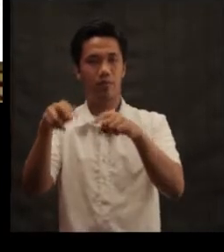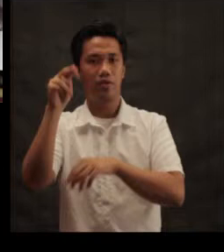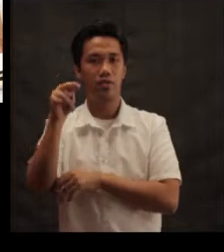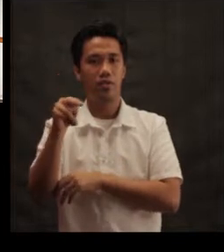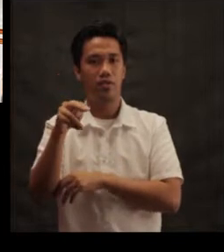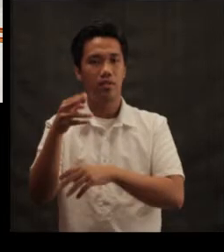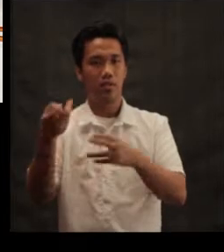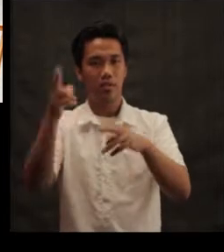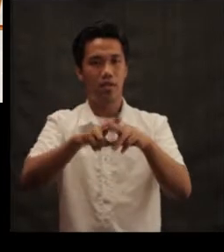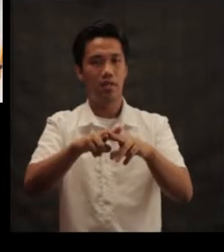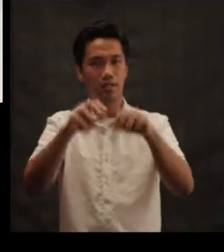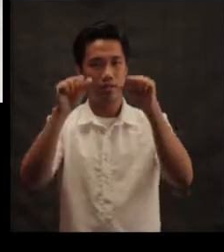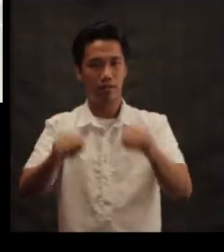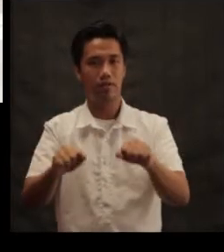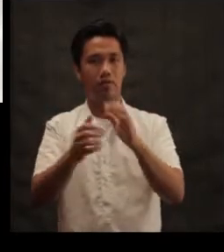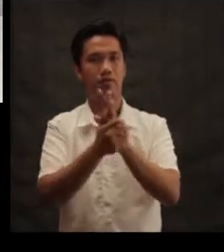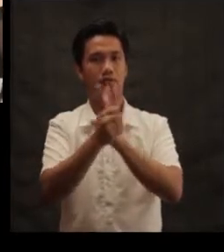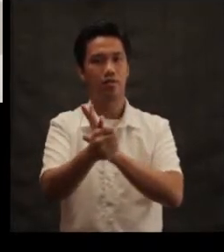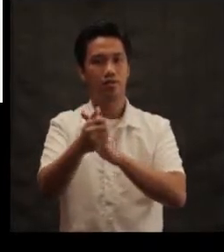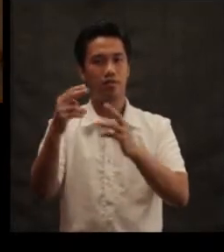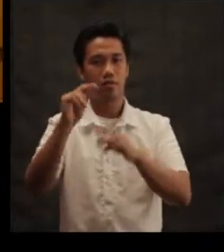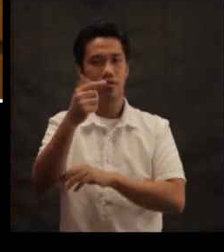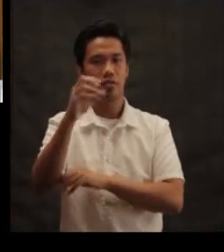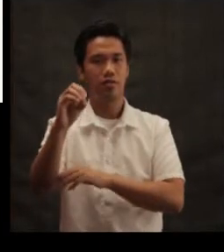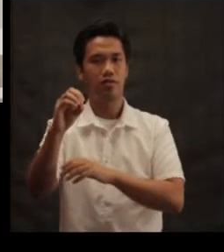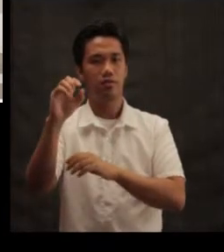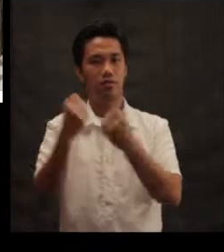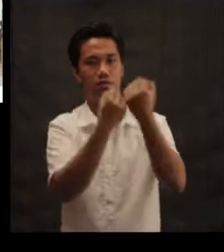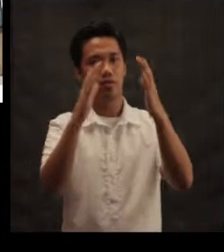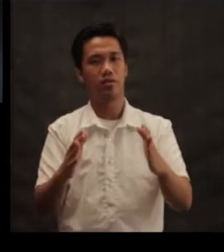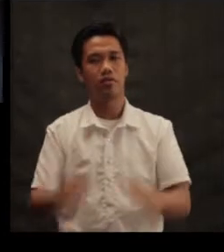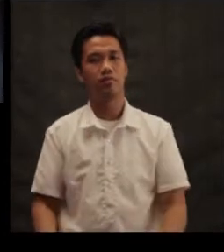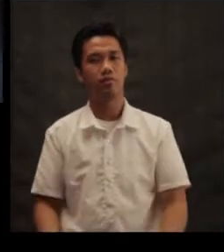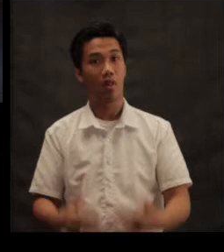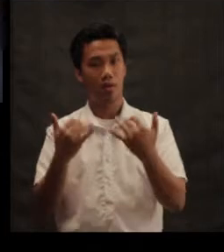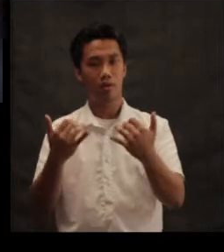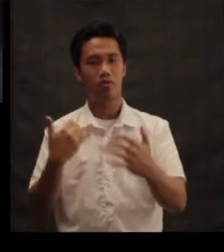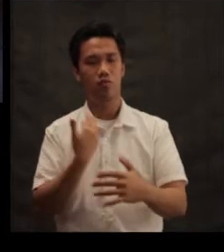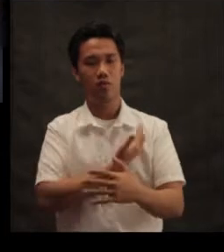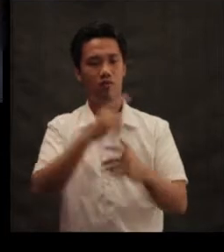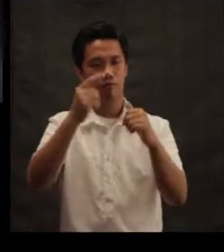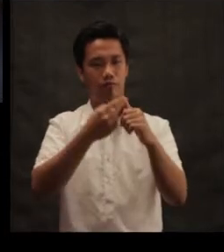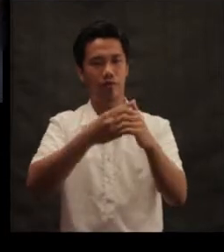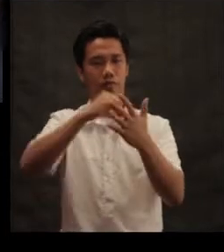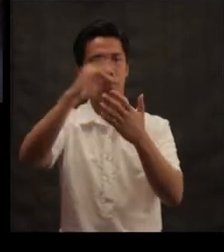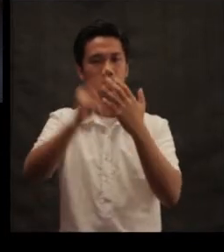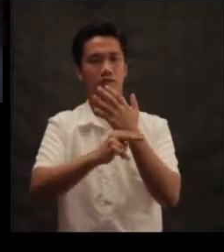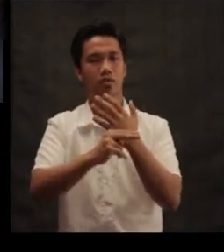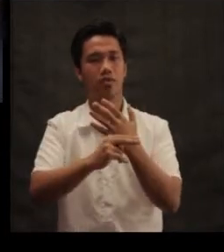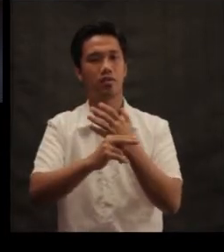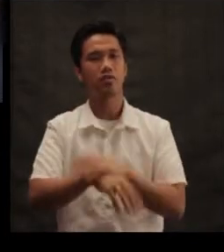mga pangangailangan nila at pagtibayin ang kakayahan ng mga tumatangkilik na NGO. At present, ang main project